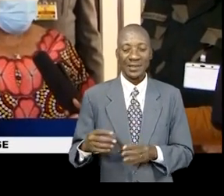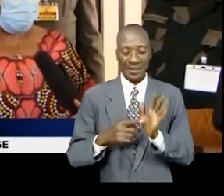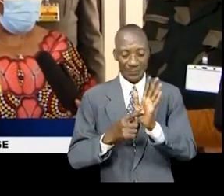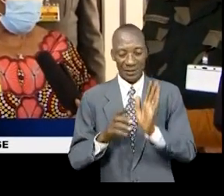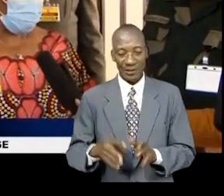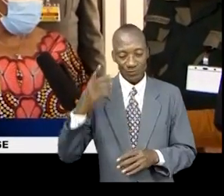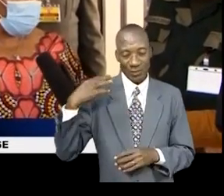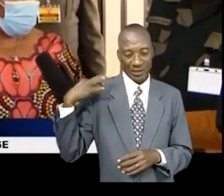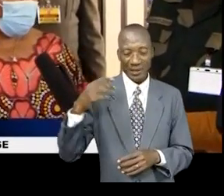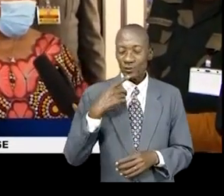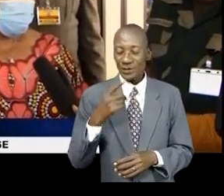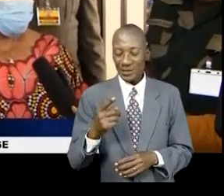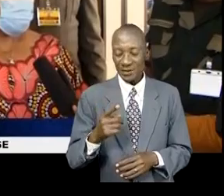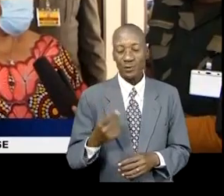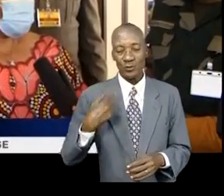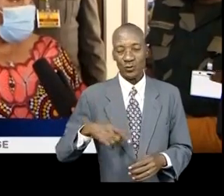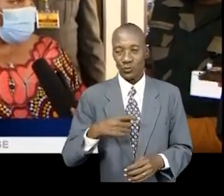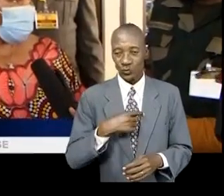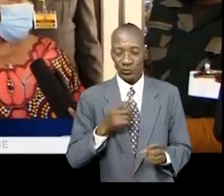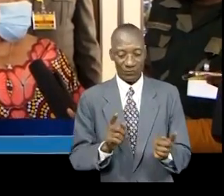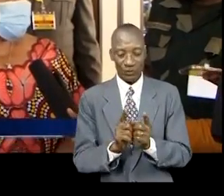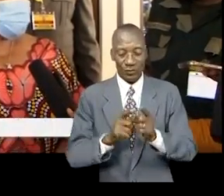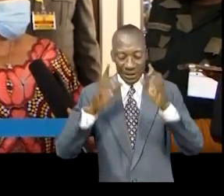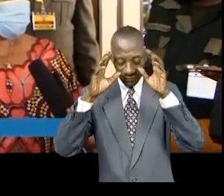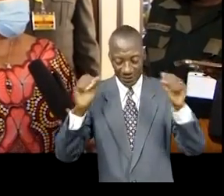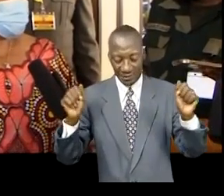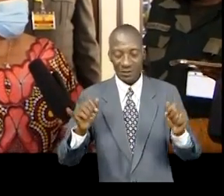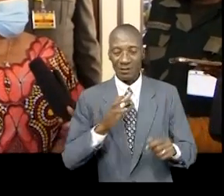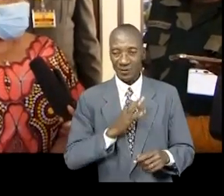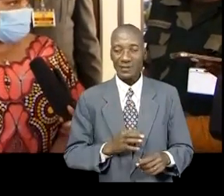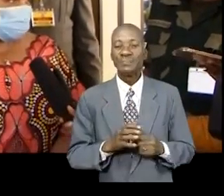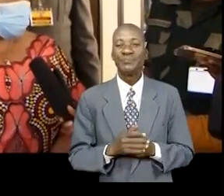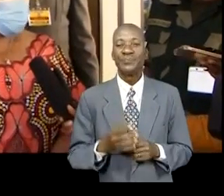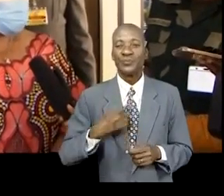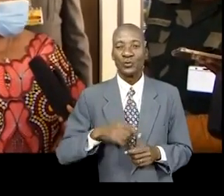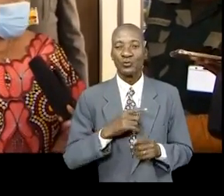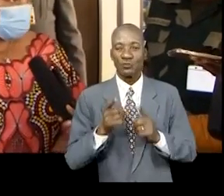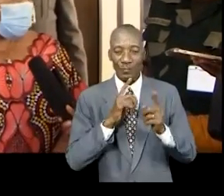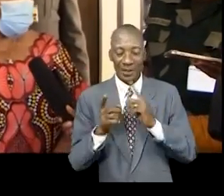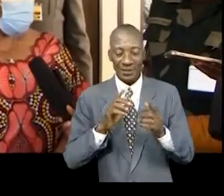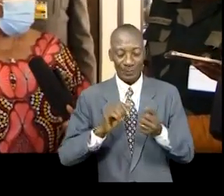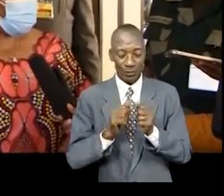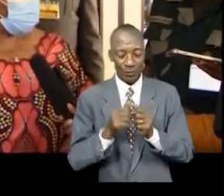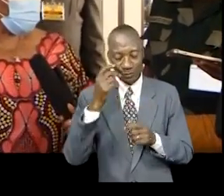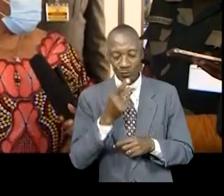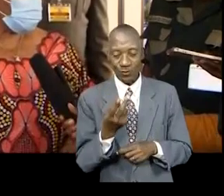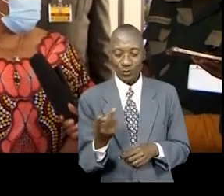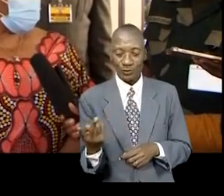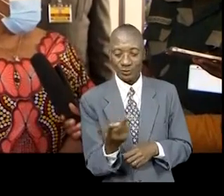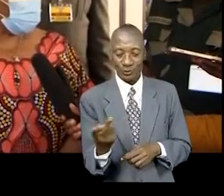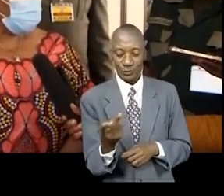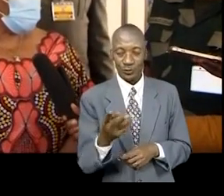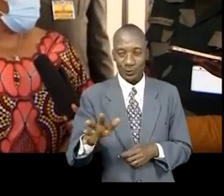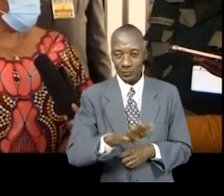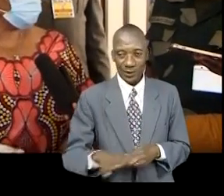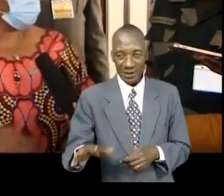sur les questions d'intérêt commun qui concernent les deux pays. Certainement, nous avons, en